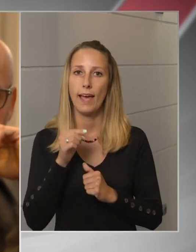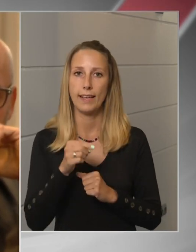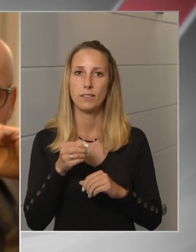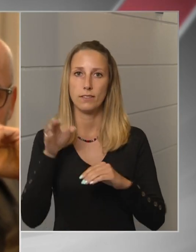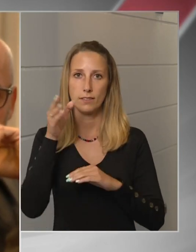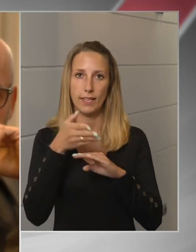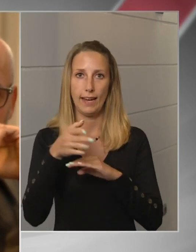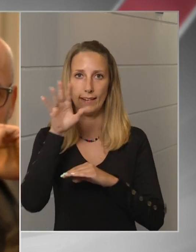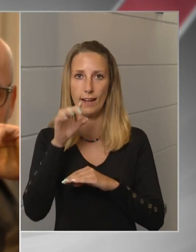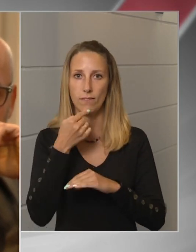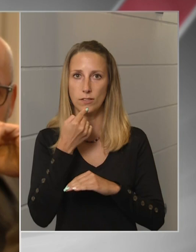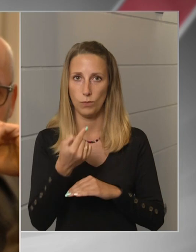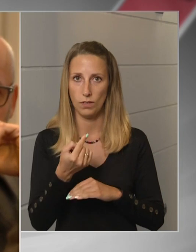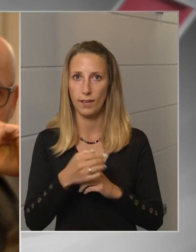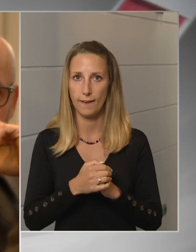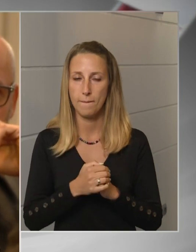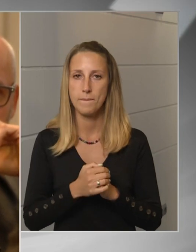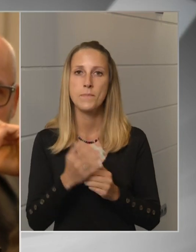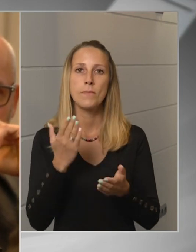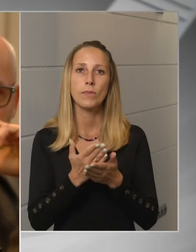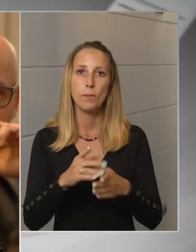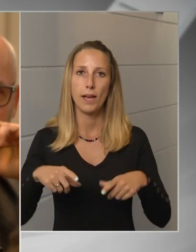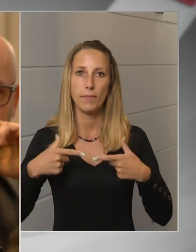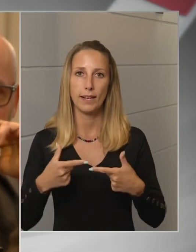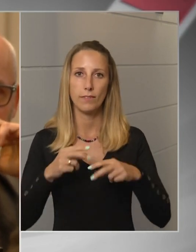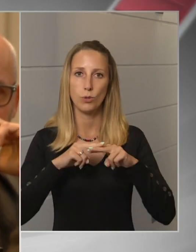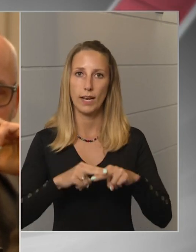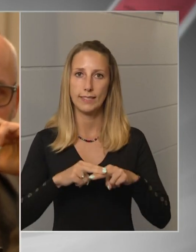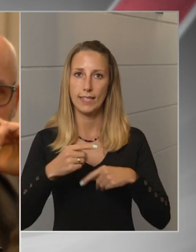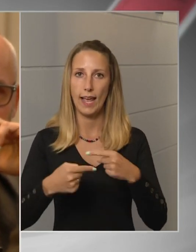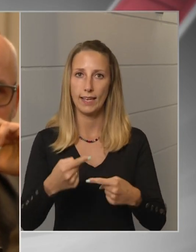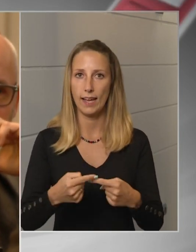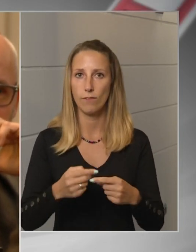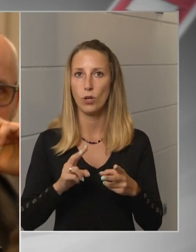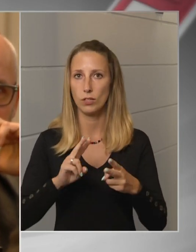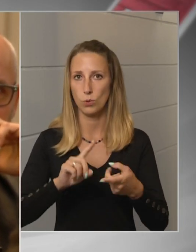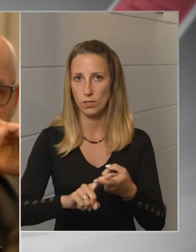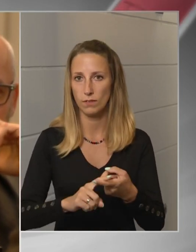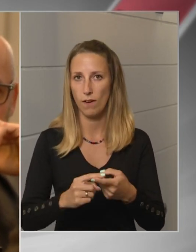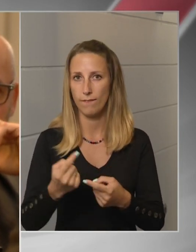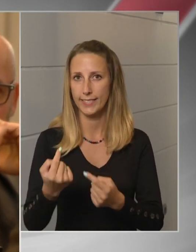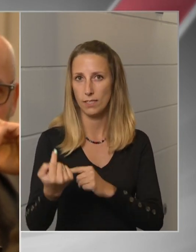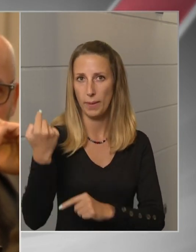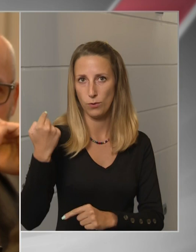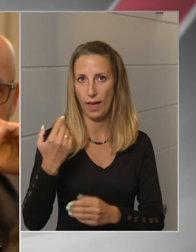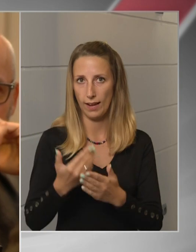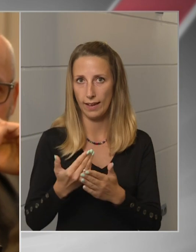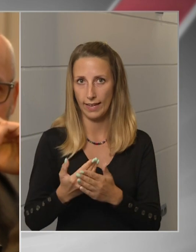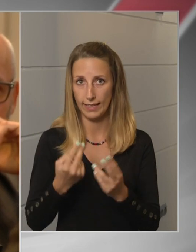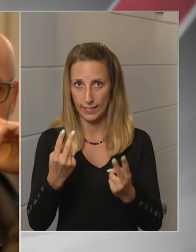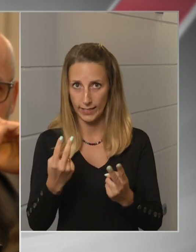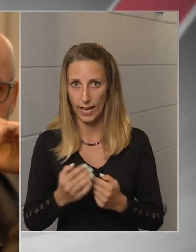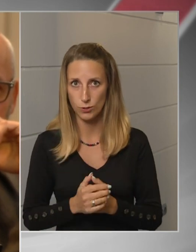az irányelv azt mondta ki, hogy a már meglévő rendszerekre vonatkoztatva visszamenőleg legyen